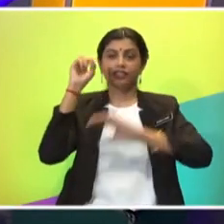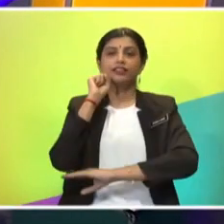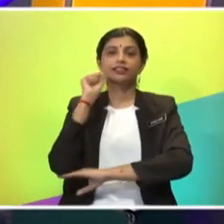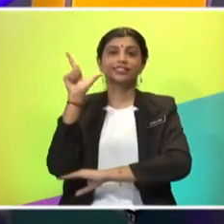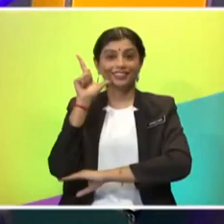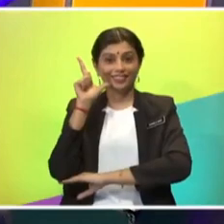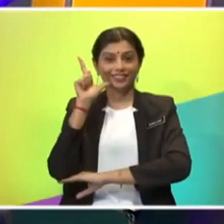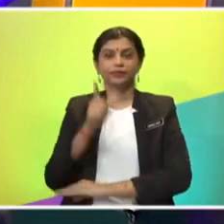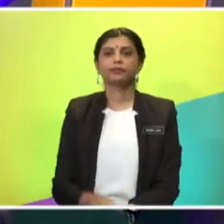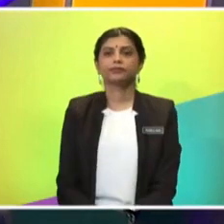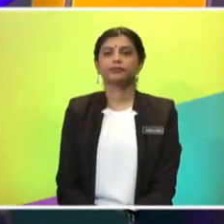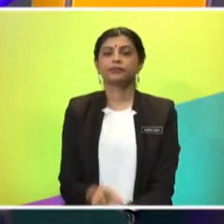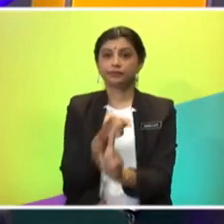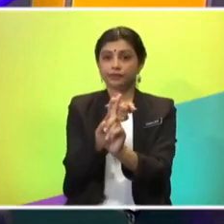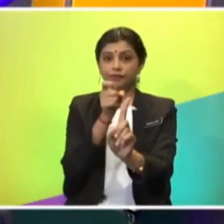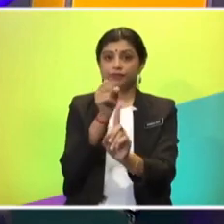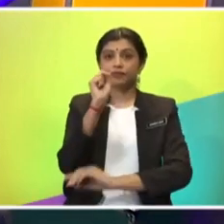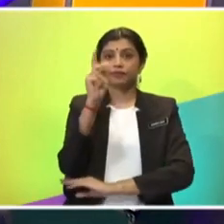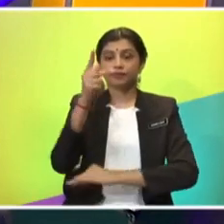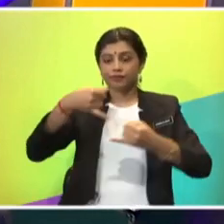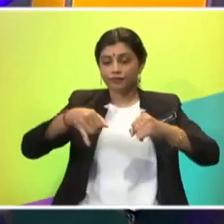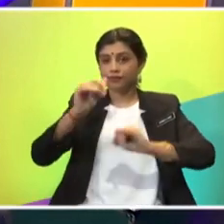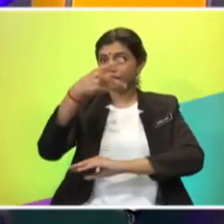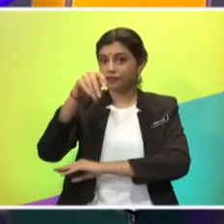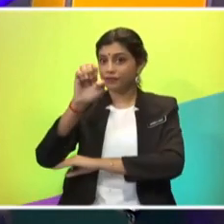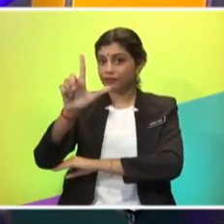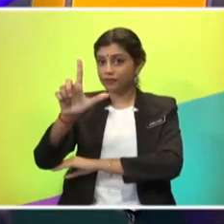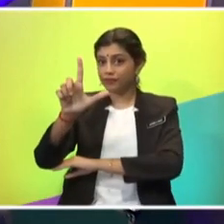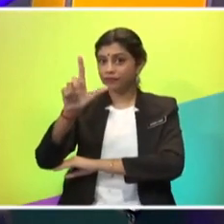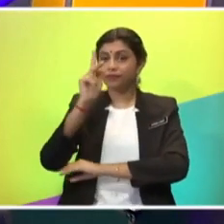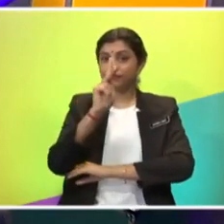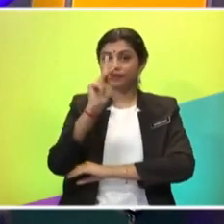anak perempuan Chandran daripada Sekolah Kebangsaan Pendidikan Khas